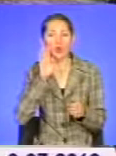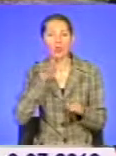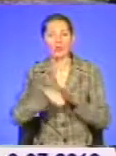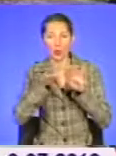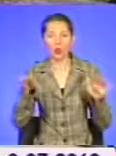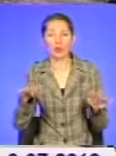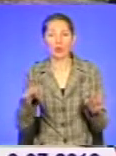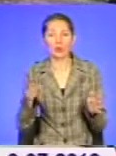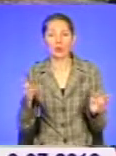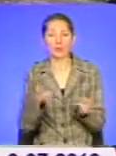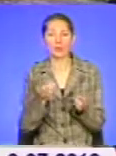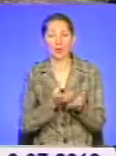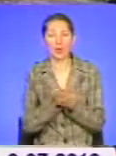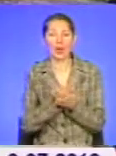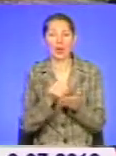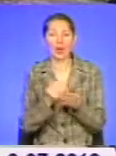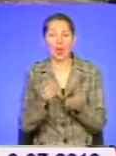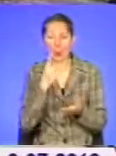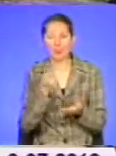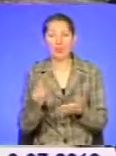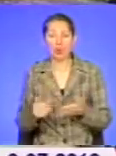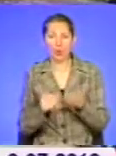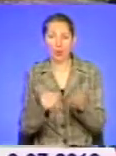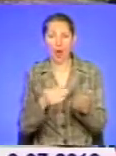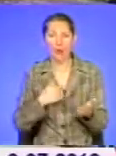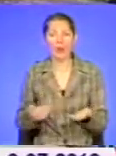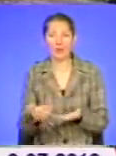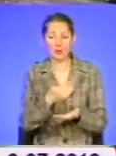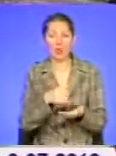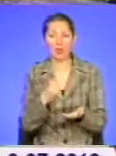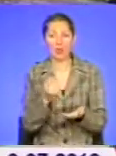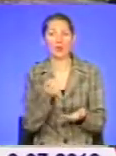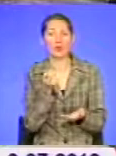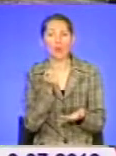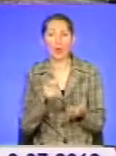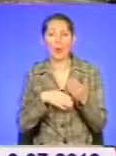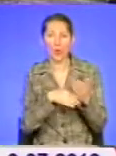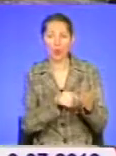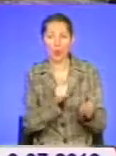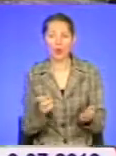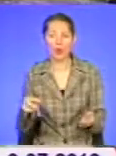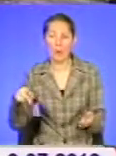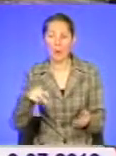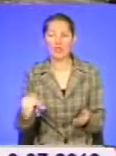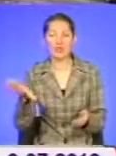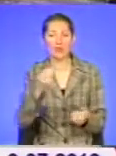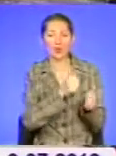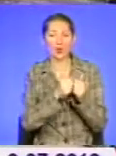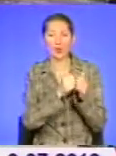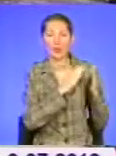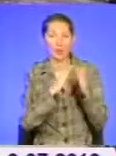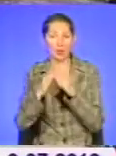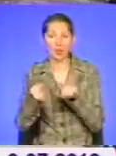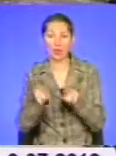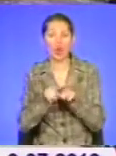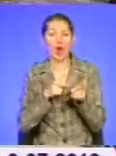подивіться ця дорога. Ми зібралися, щоб ви нам трошки допомогли. І люди прийшли з усіх будинків і то саме жаліються,